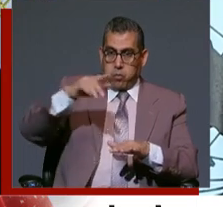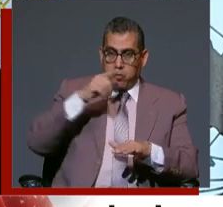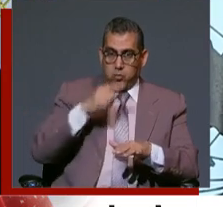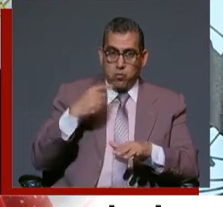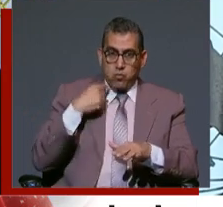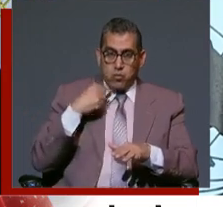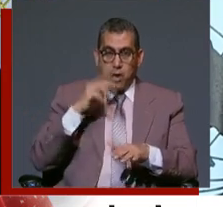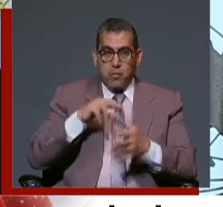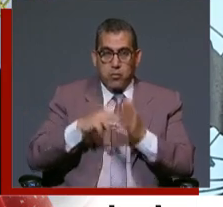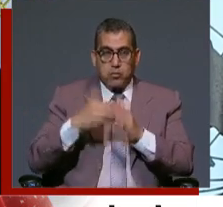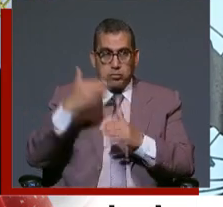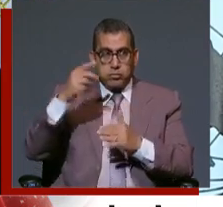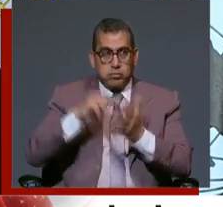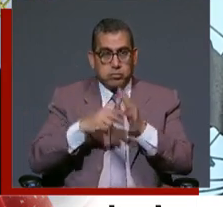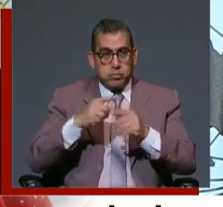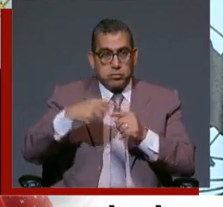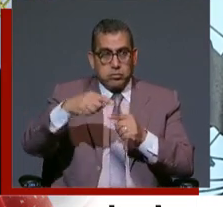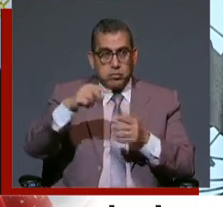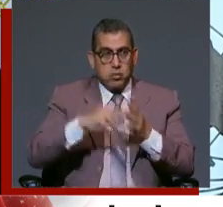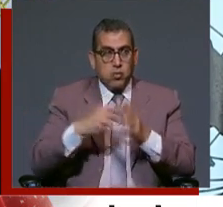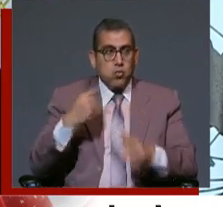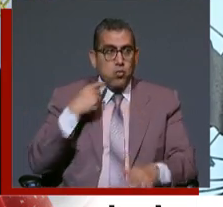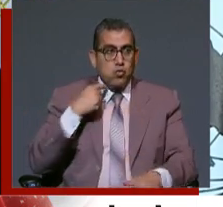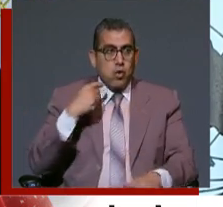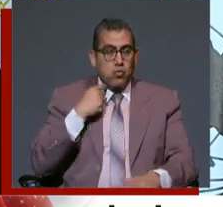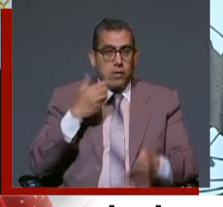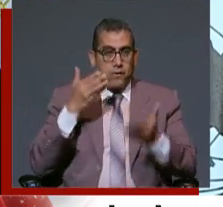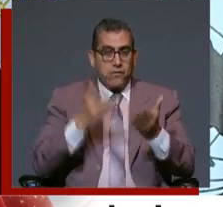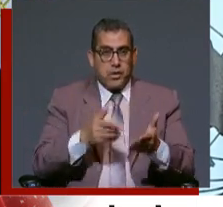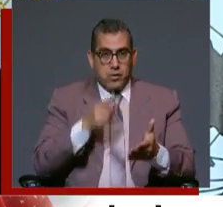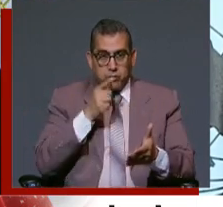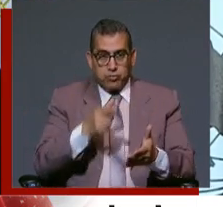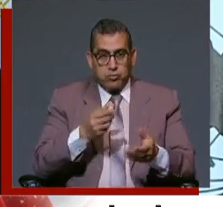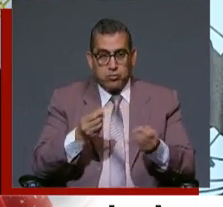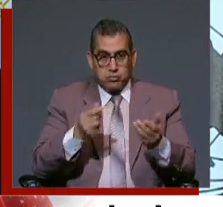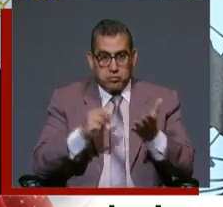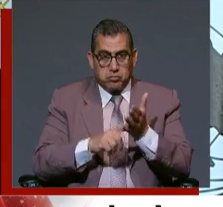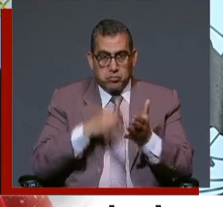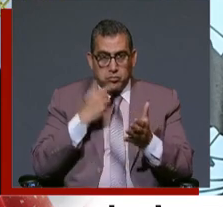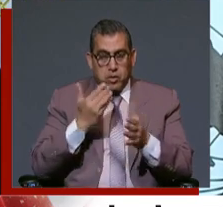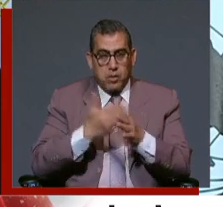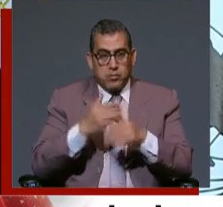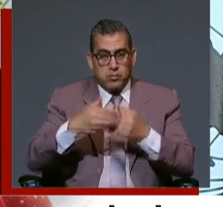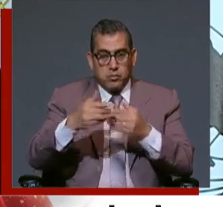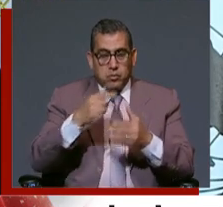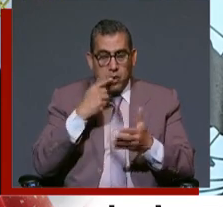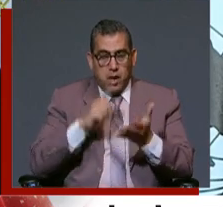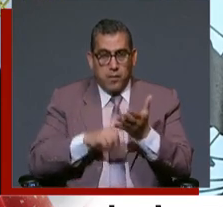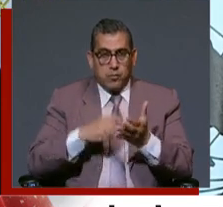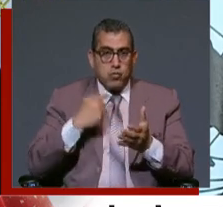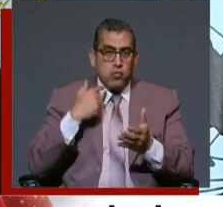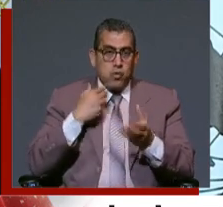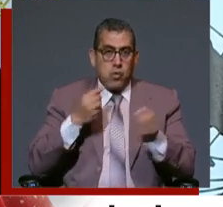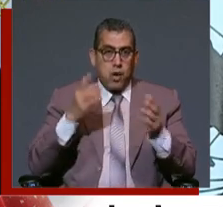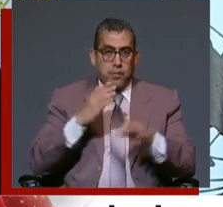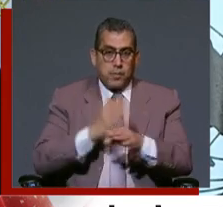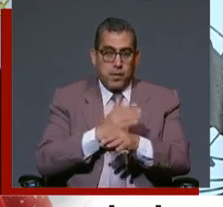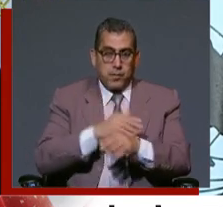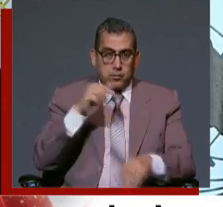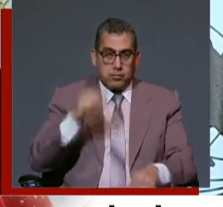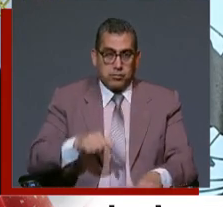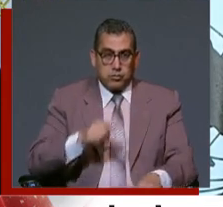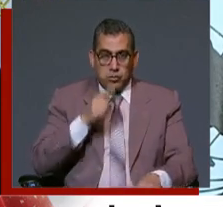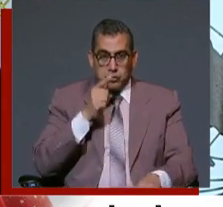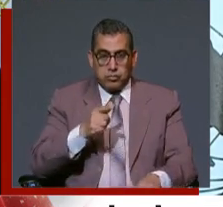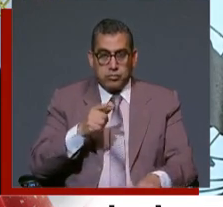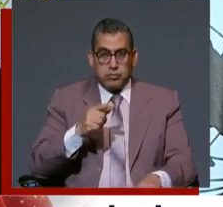وفي الآثار والخسائر المادية ونزوح الأعداد الكبيرة من السكان التي تهدد